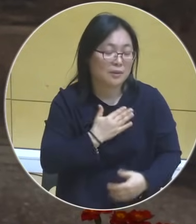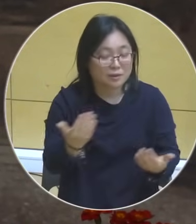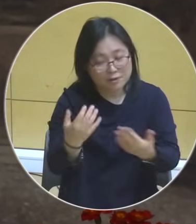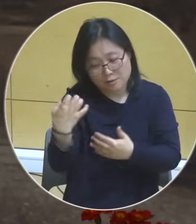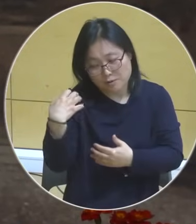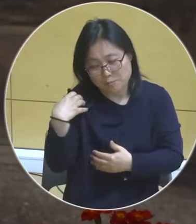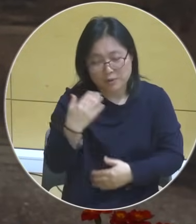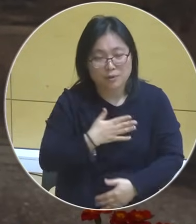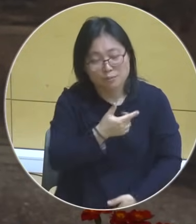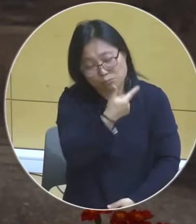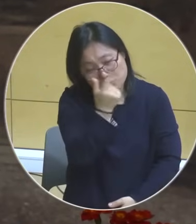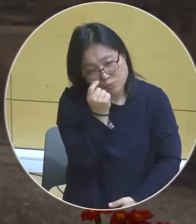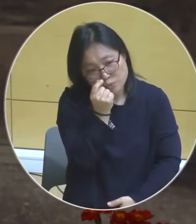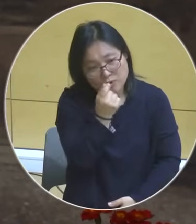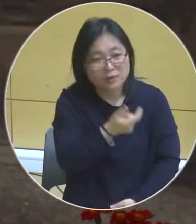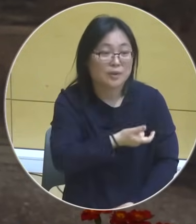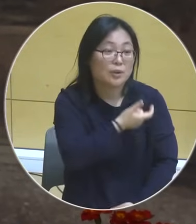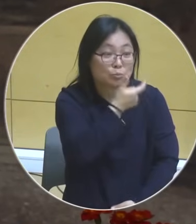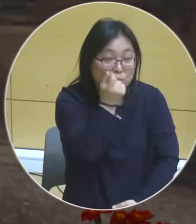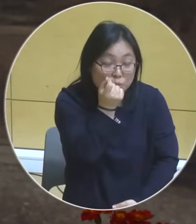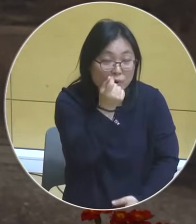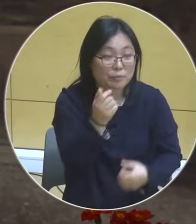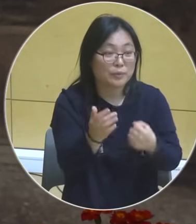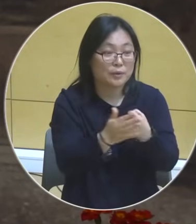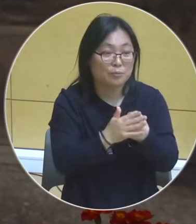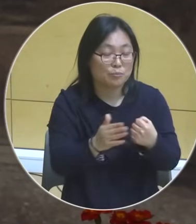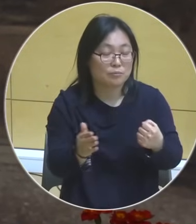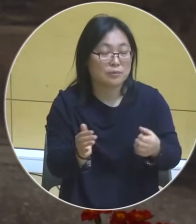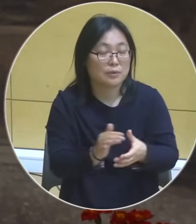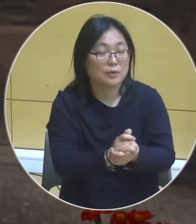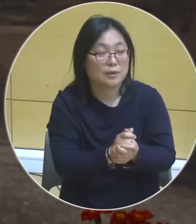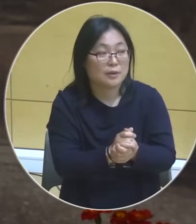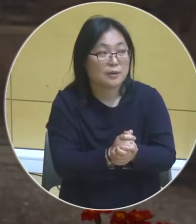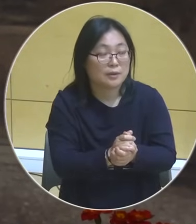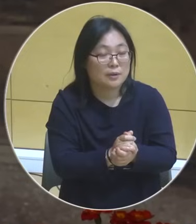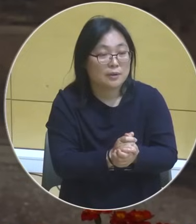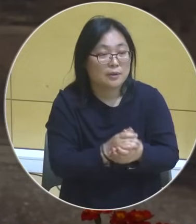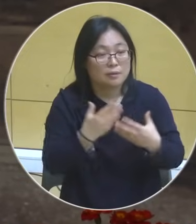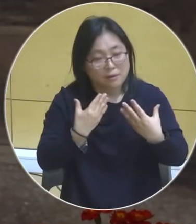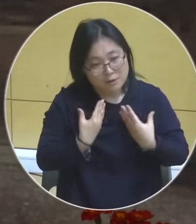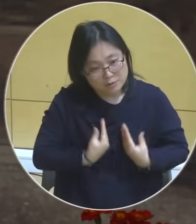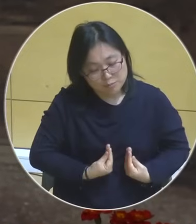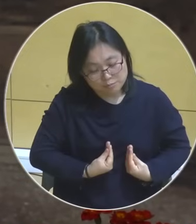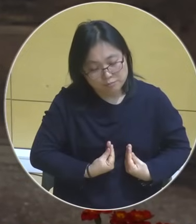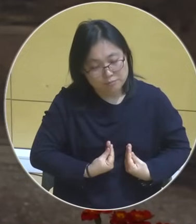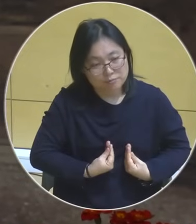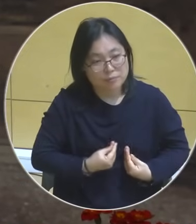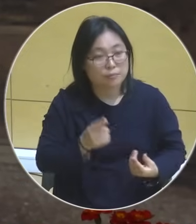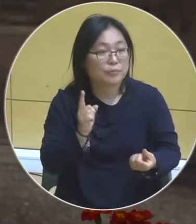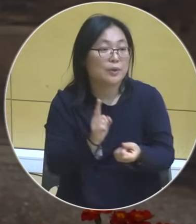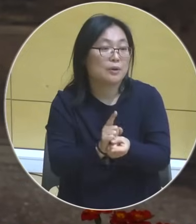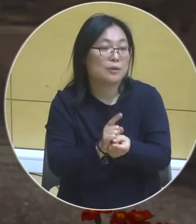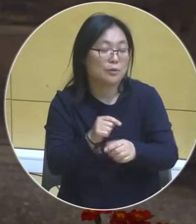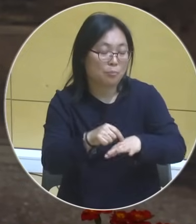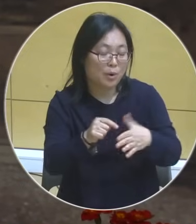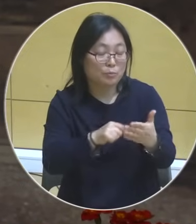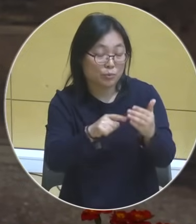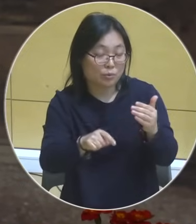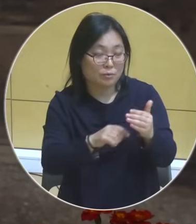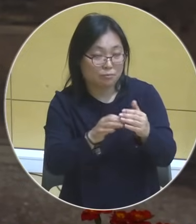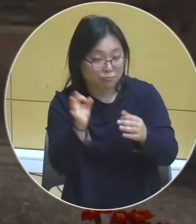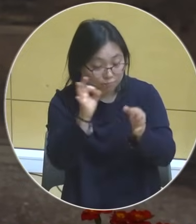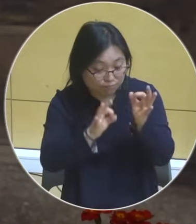너무 부족해. 바로 그 부족함이 열등감으로 비춰지고 낙심과 좌절로 마음속에 자리 잡게